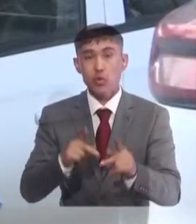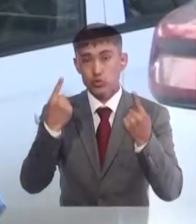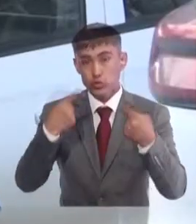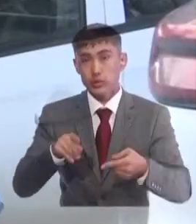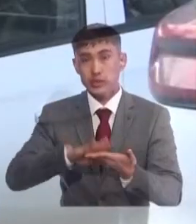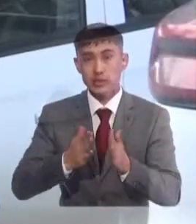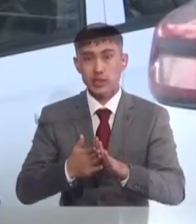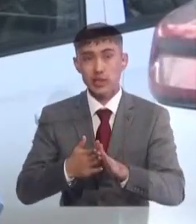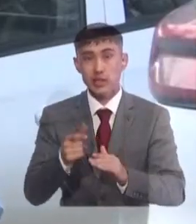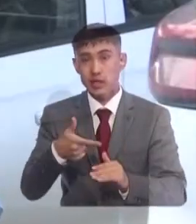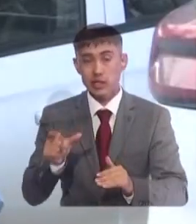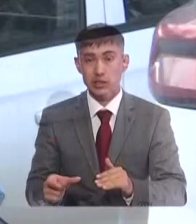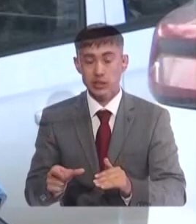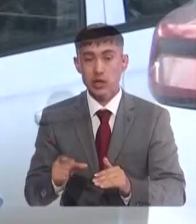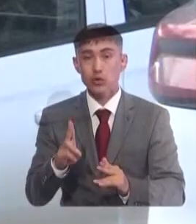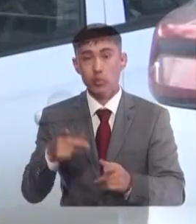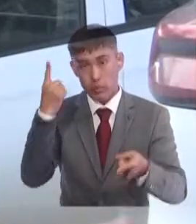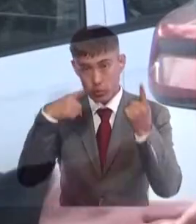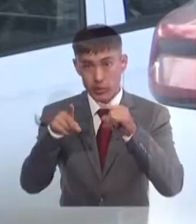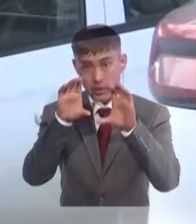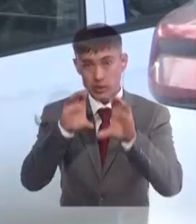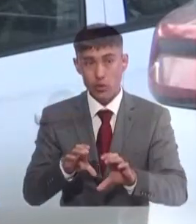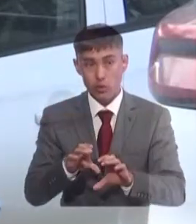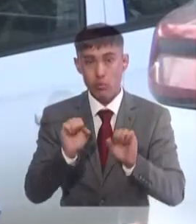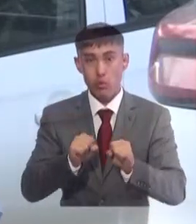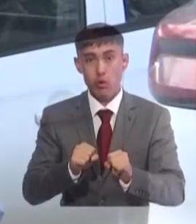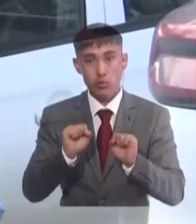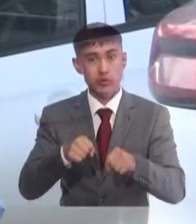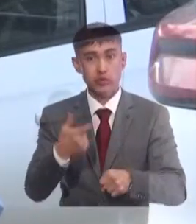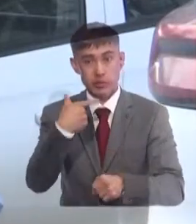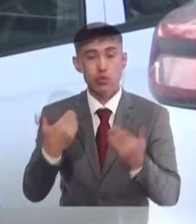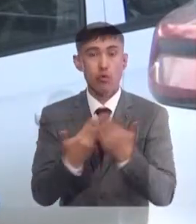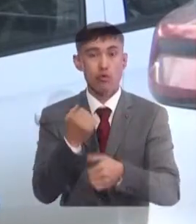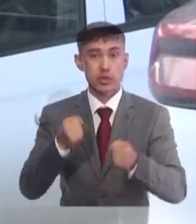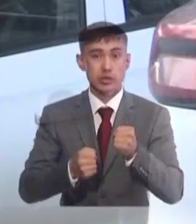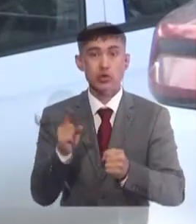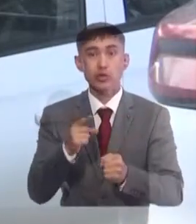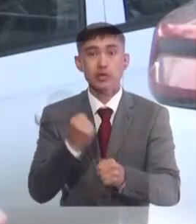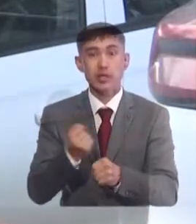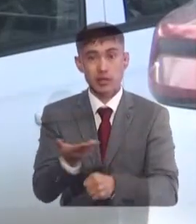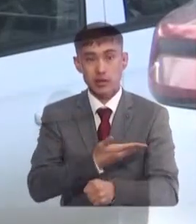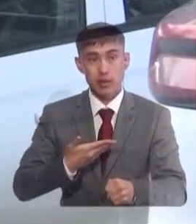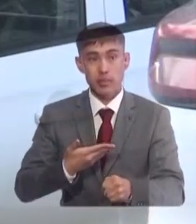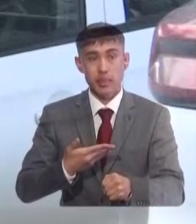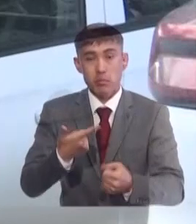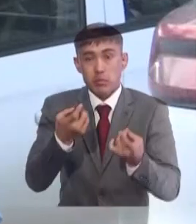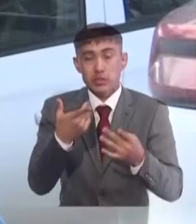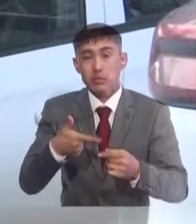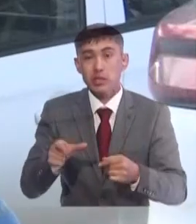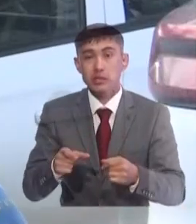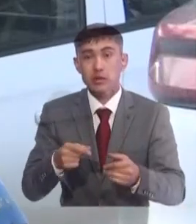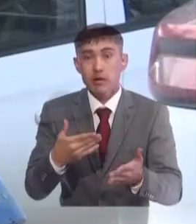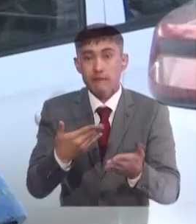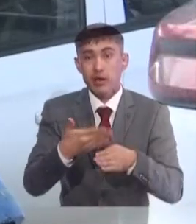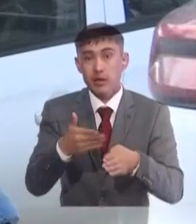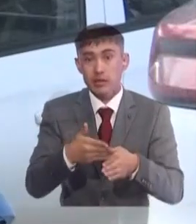усугубить состояние рядовых граждан. Те, кто придумывает эти законы, могут позволить себе новые машины. А что делать нам, простым горожанам? Брать авто в